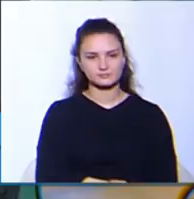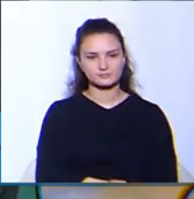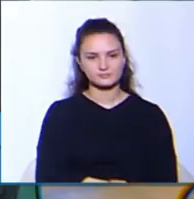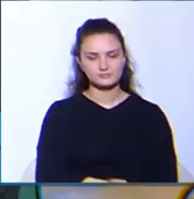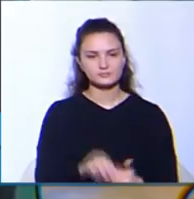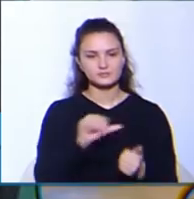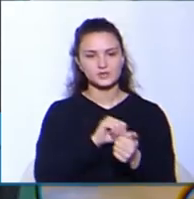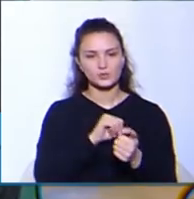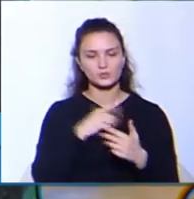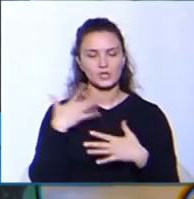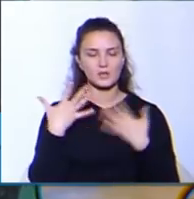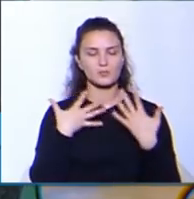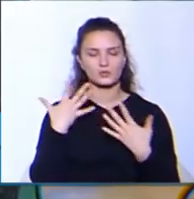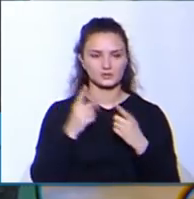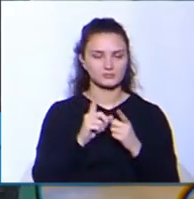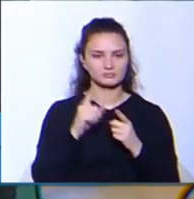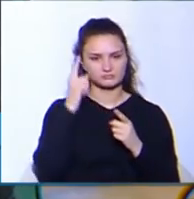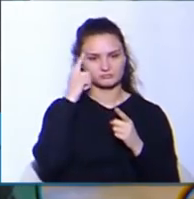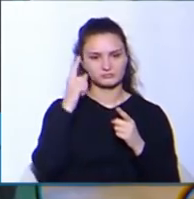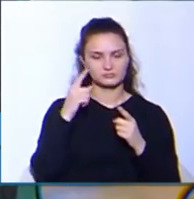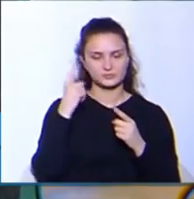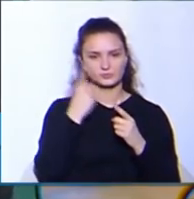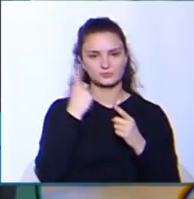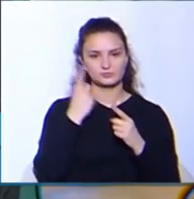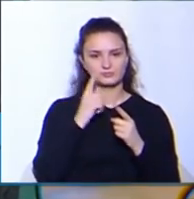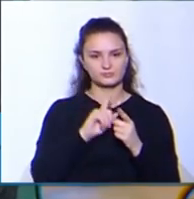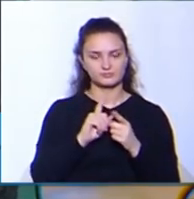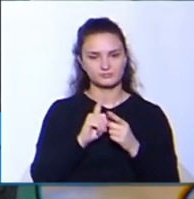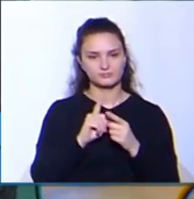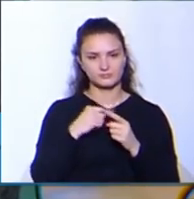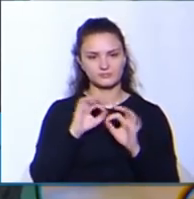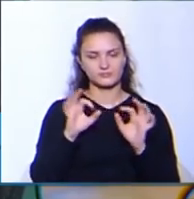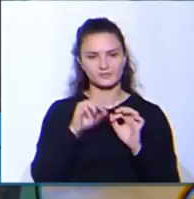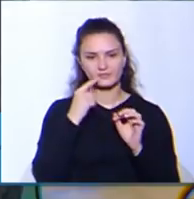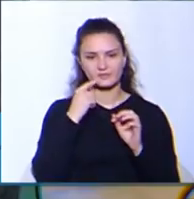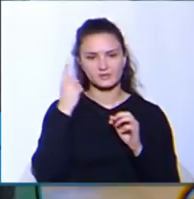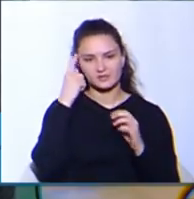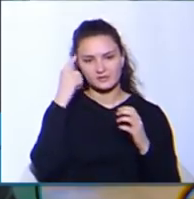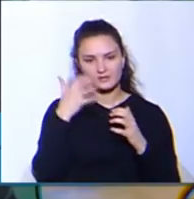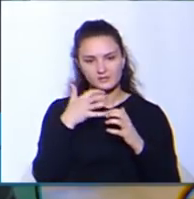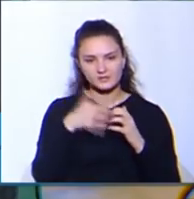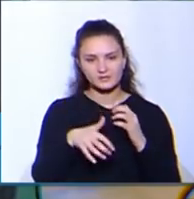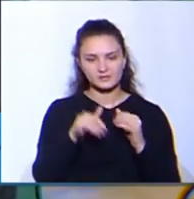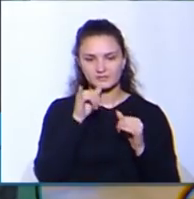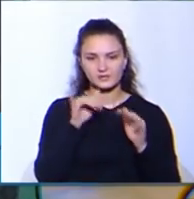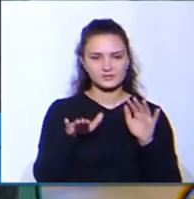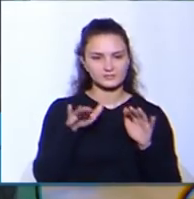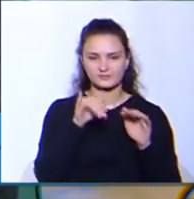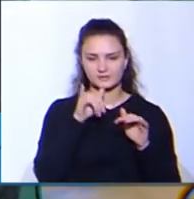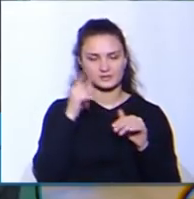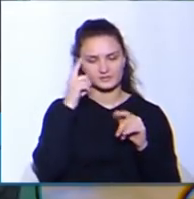ნარკოტიკულ ეიფორიას შორის და თავისთავად ესენი მე ვახსენე სიტყვა ავტორეგულაცია კარგავს თავის ტვინ ამ